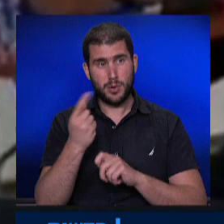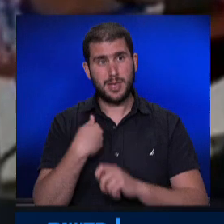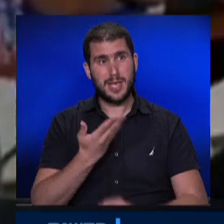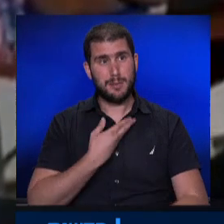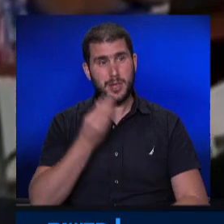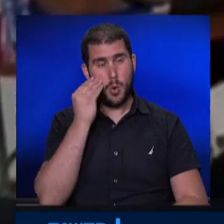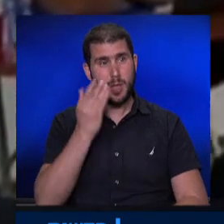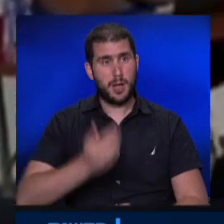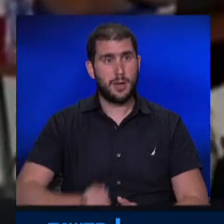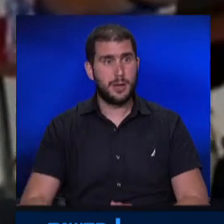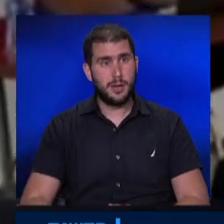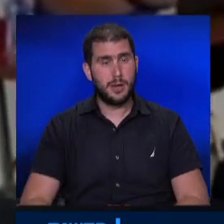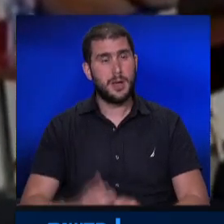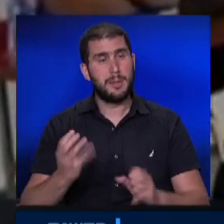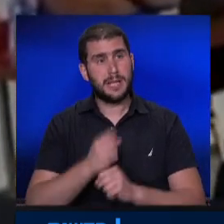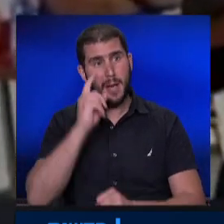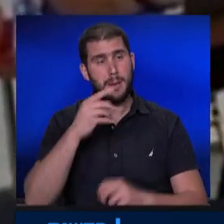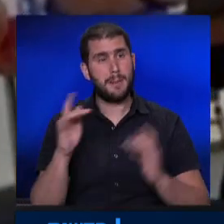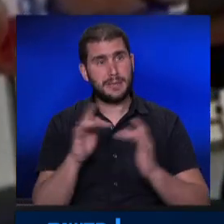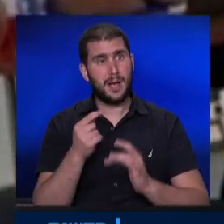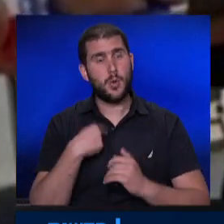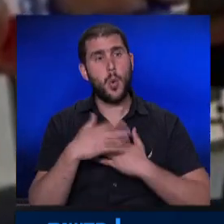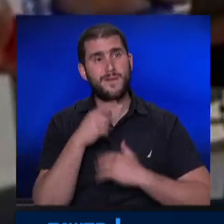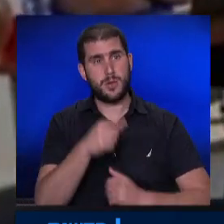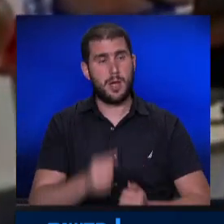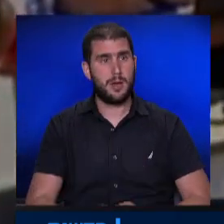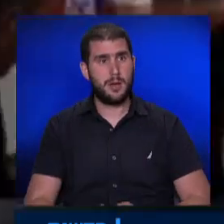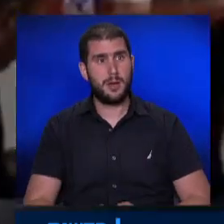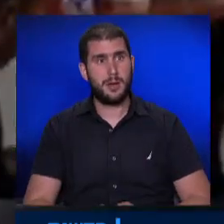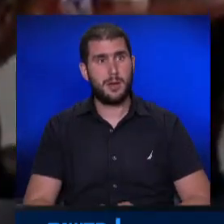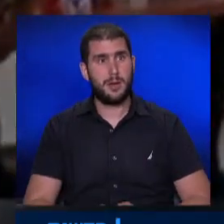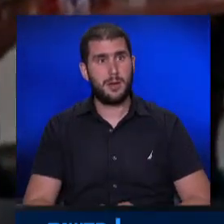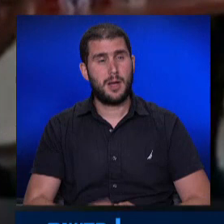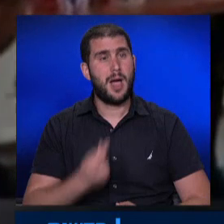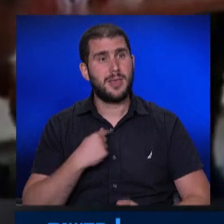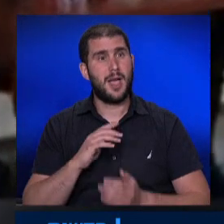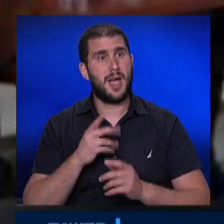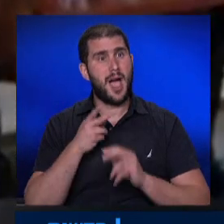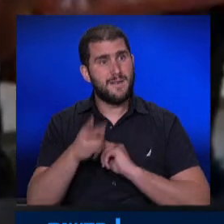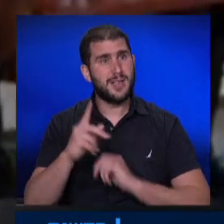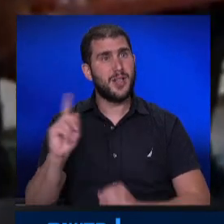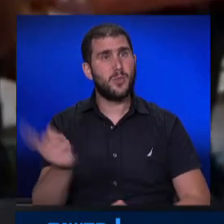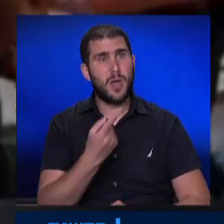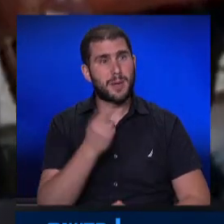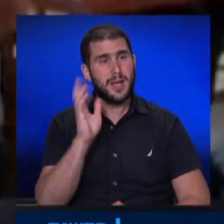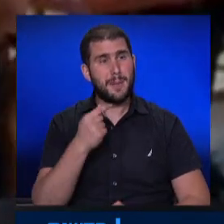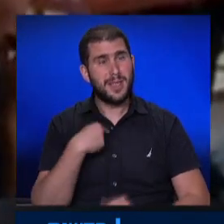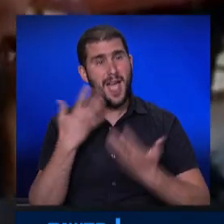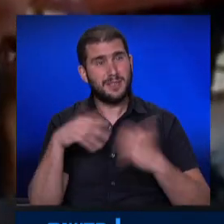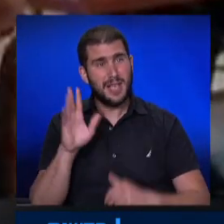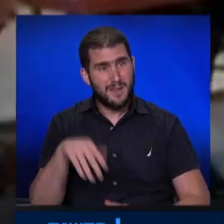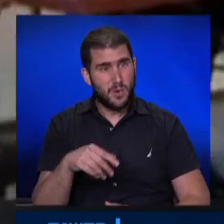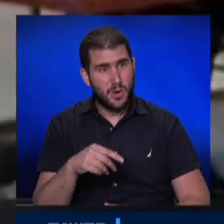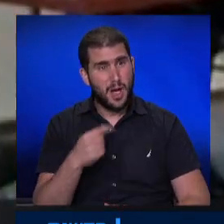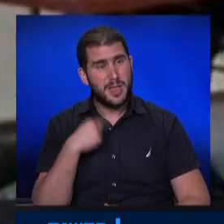מקבל הודעה. אז נכן אבא במשחק, אני לא יפה לך. אני עברתי את האימים השקולה, גם אני אפסיד להם. אבל